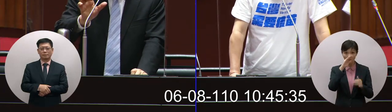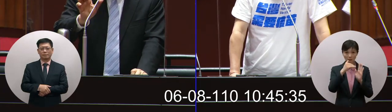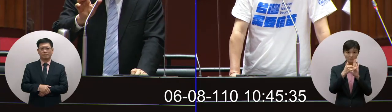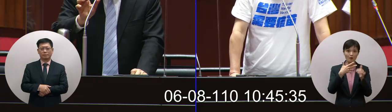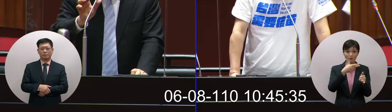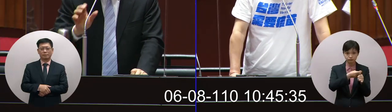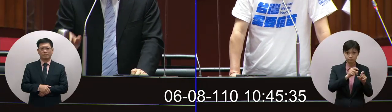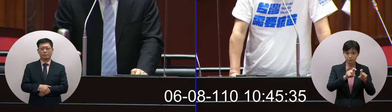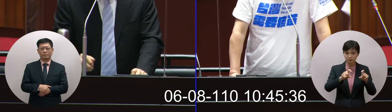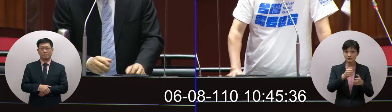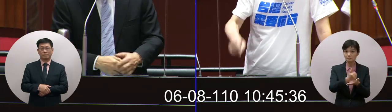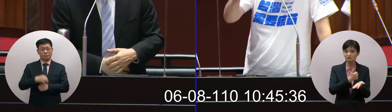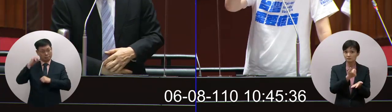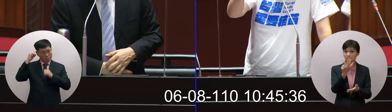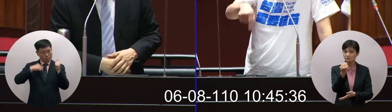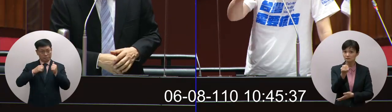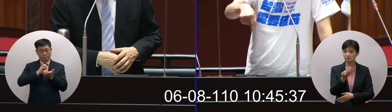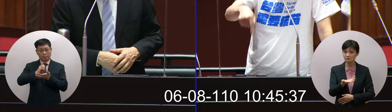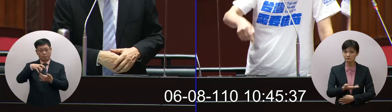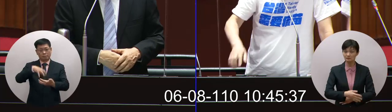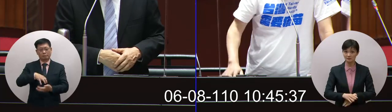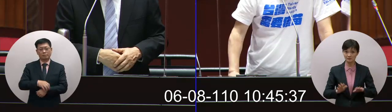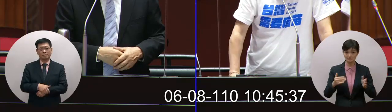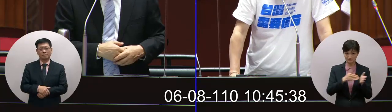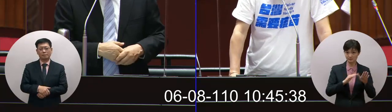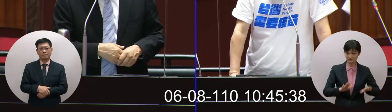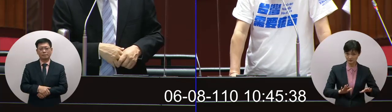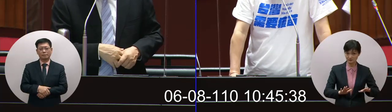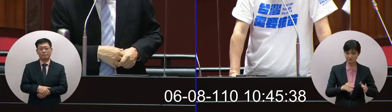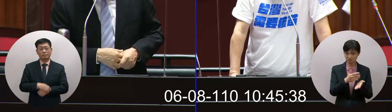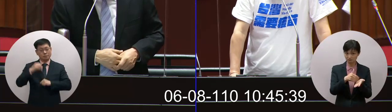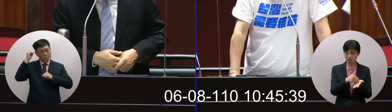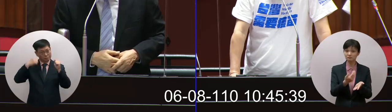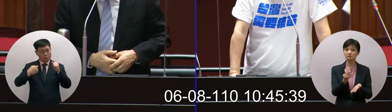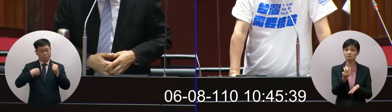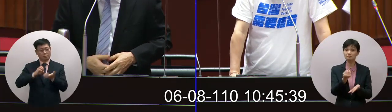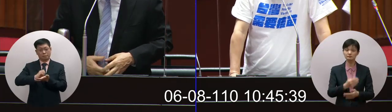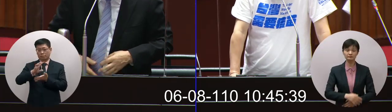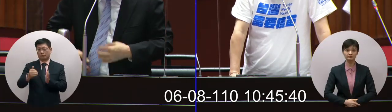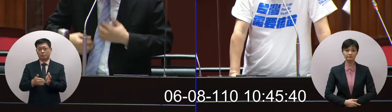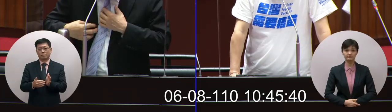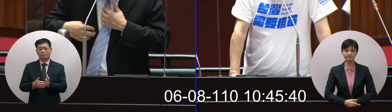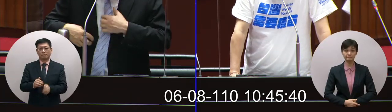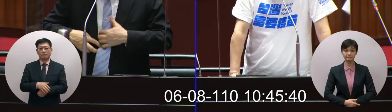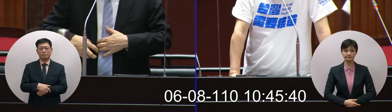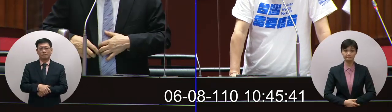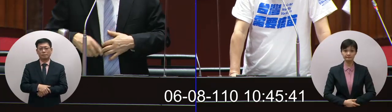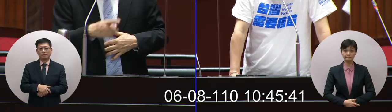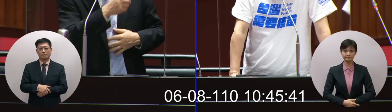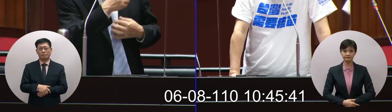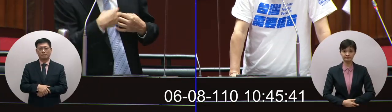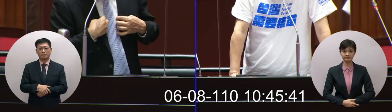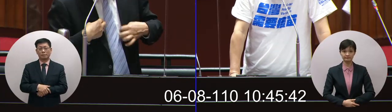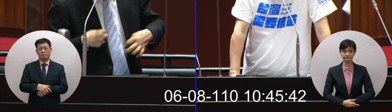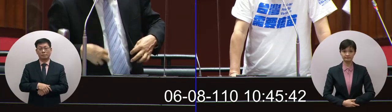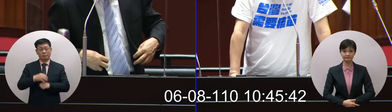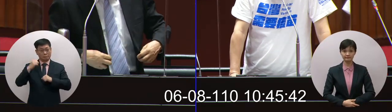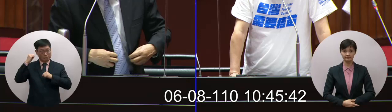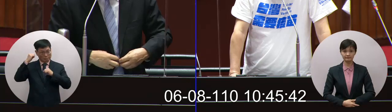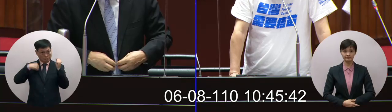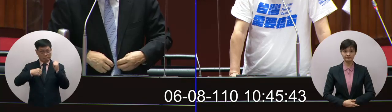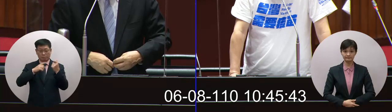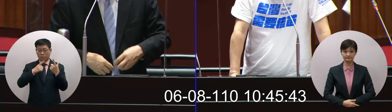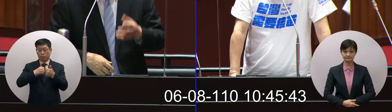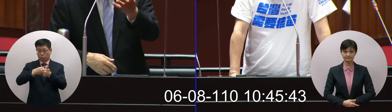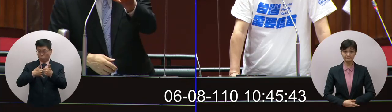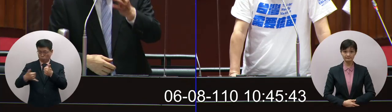少？ 早上我的报告， 今天为止， 早上我已经有报告，就是我们早上在